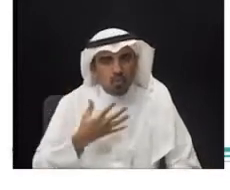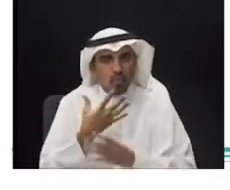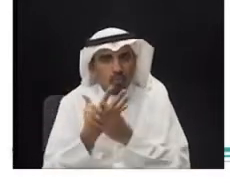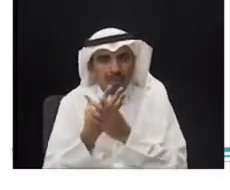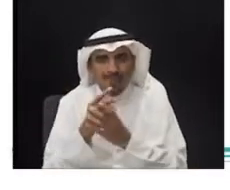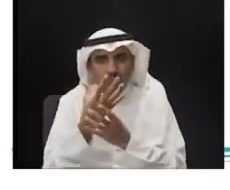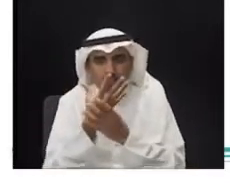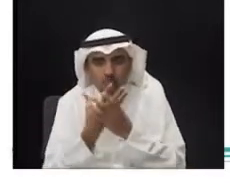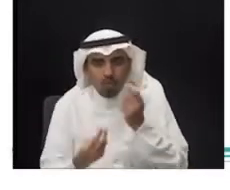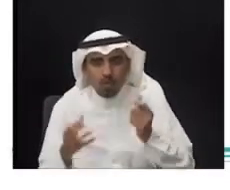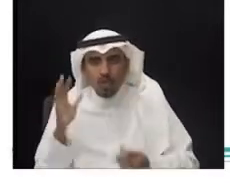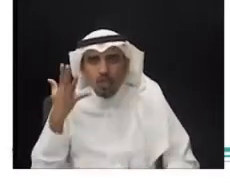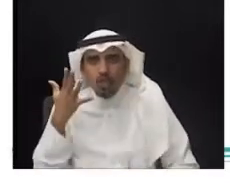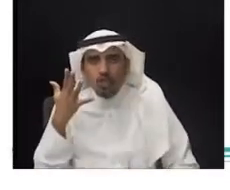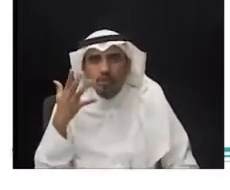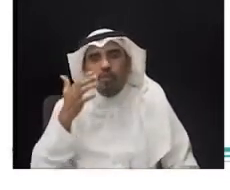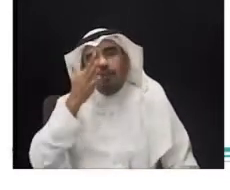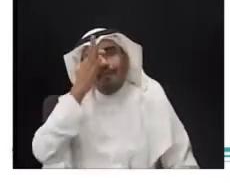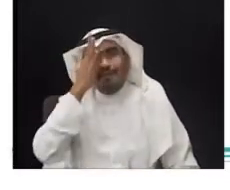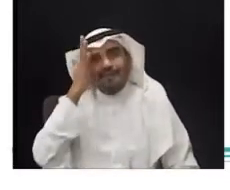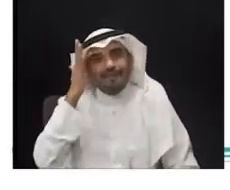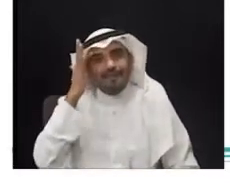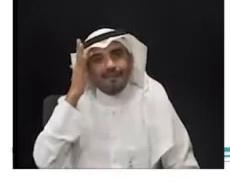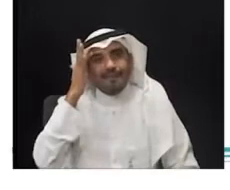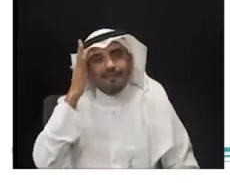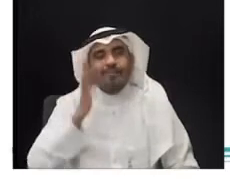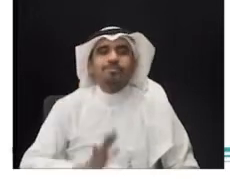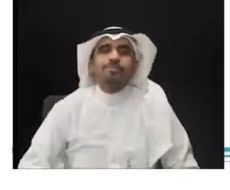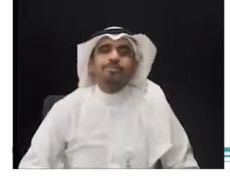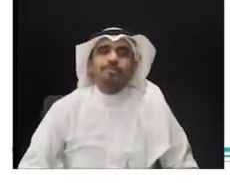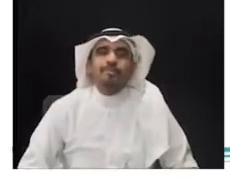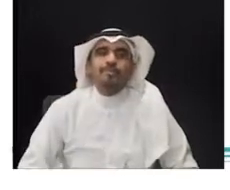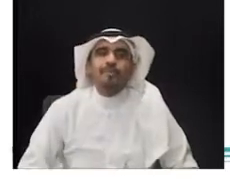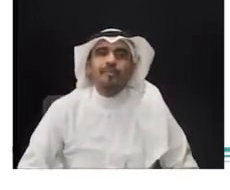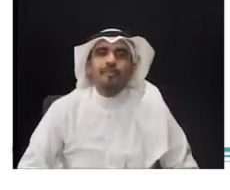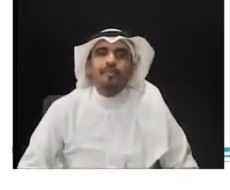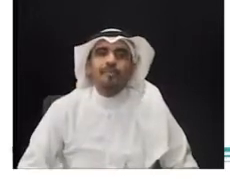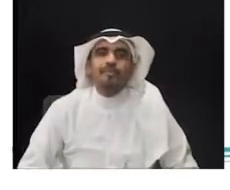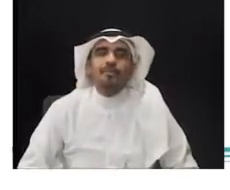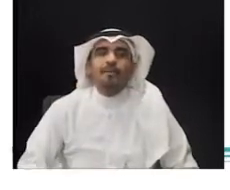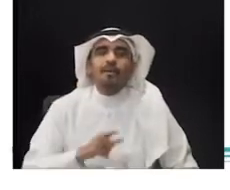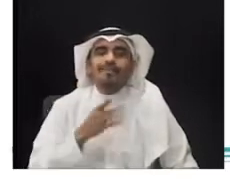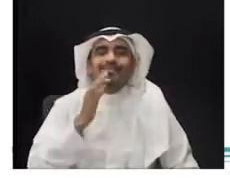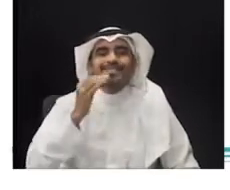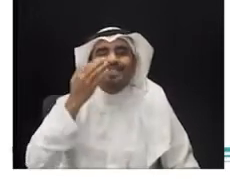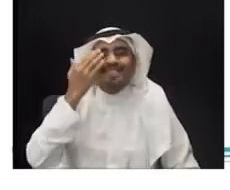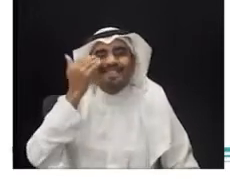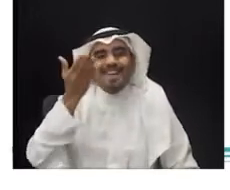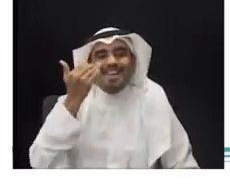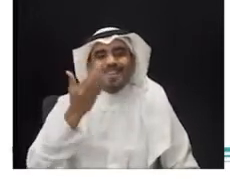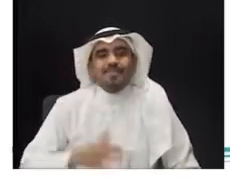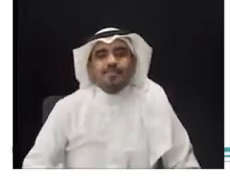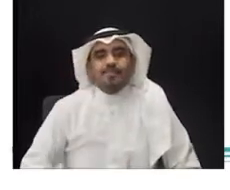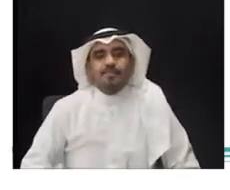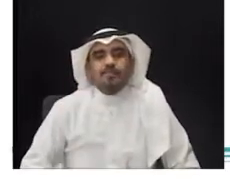أحسنتم، عند سماع خبر جيد ستقدم رسالة، هذه الرسالة ستكون